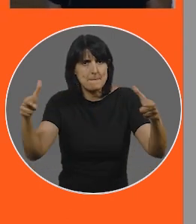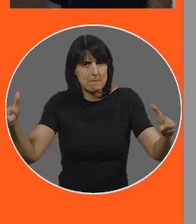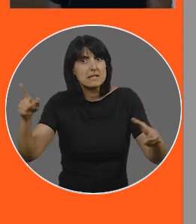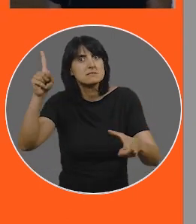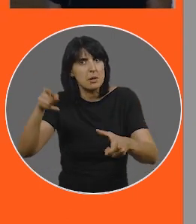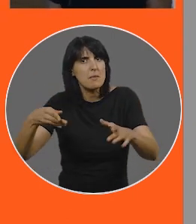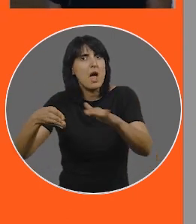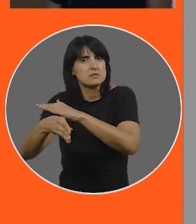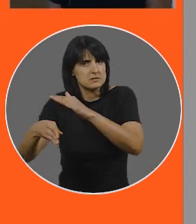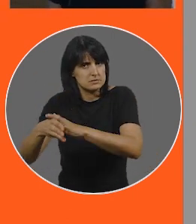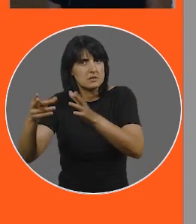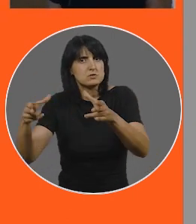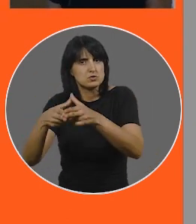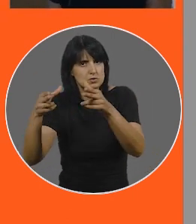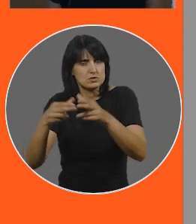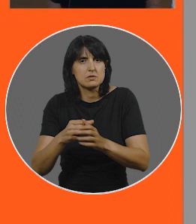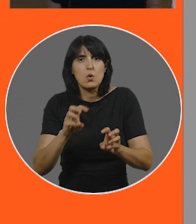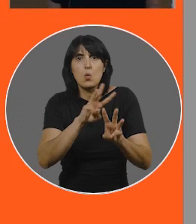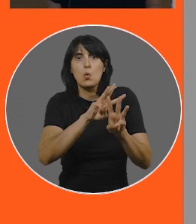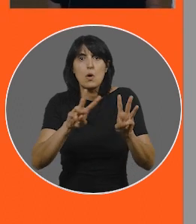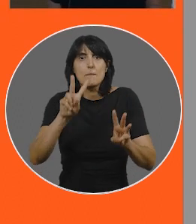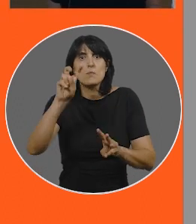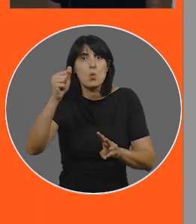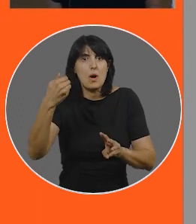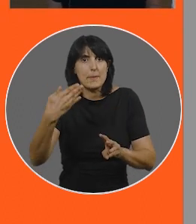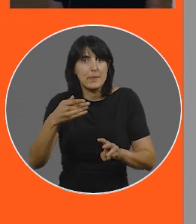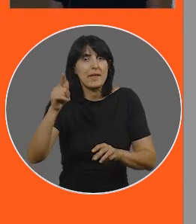social. La web és